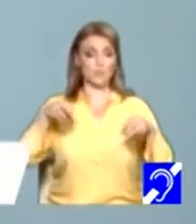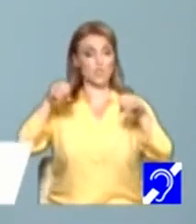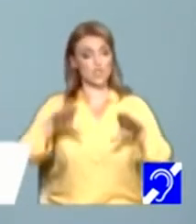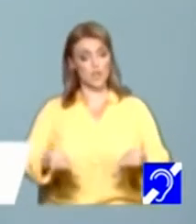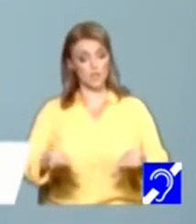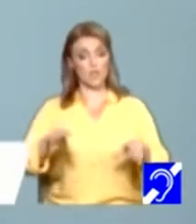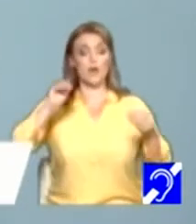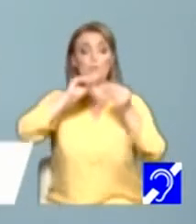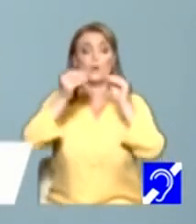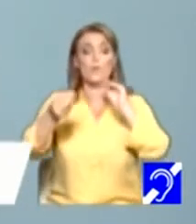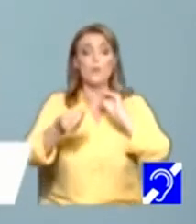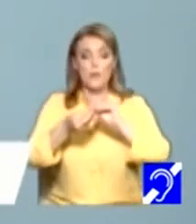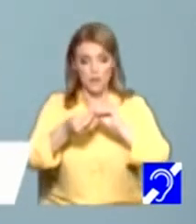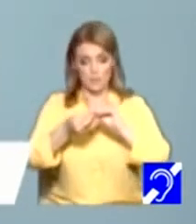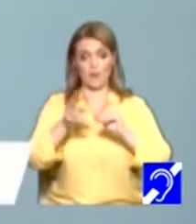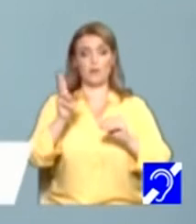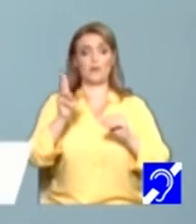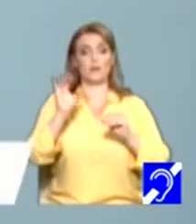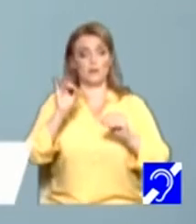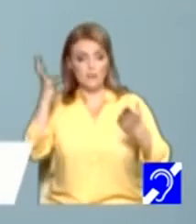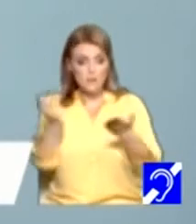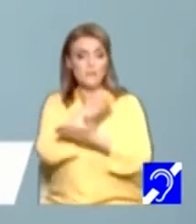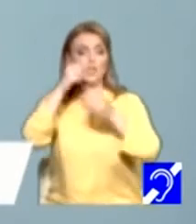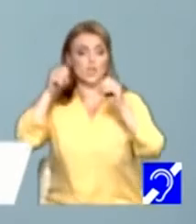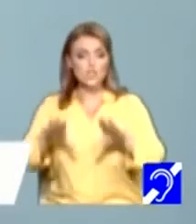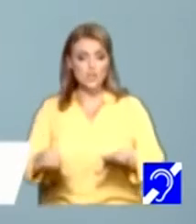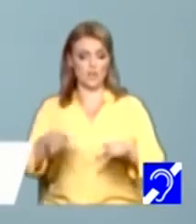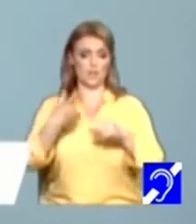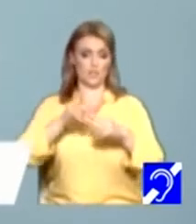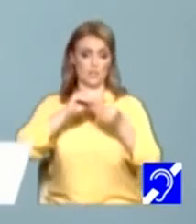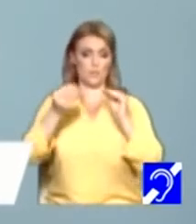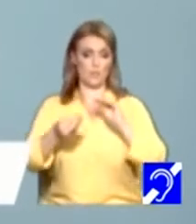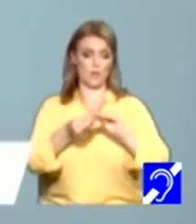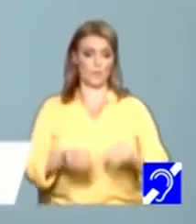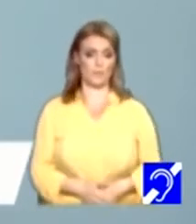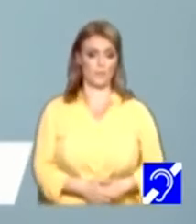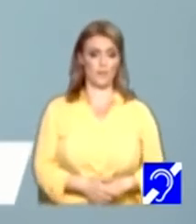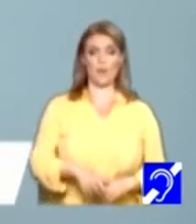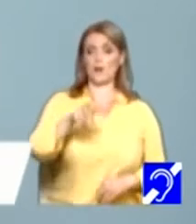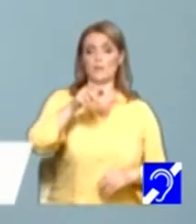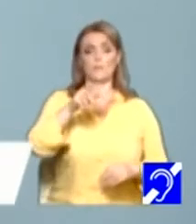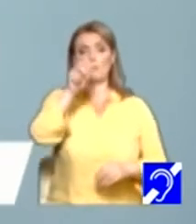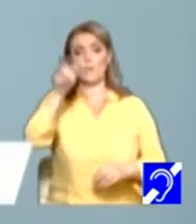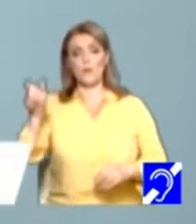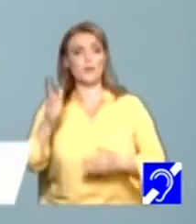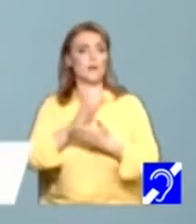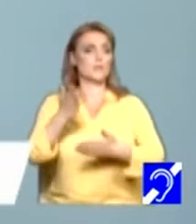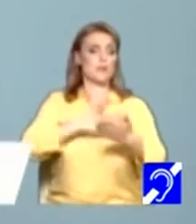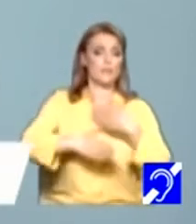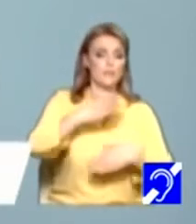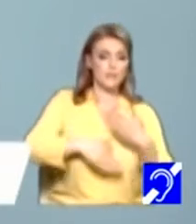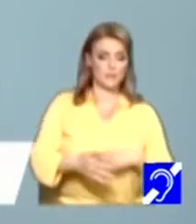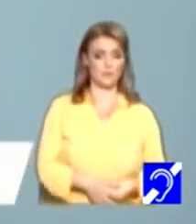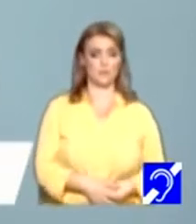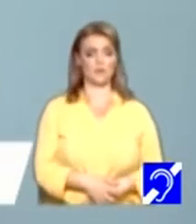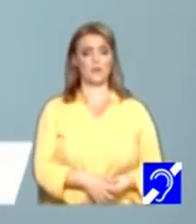și soluțiile acestor probleme, care vizează pe fiecare cetățean. Problemele persoanelor cu dizabilități, problemele